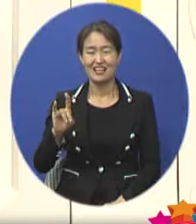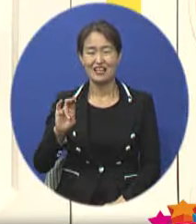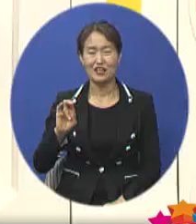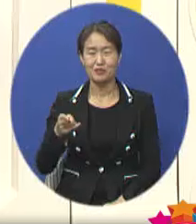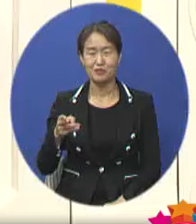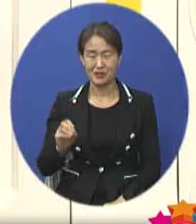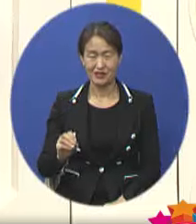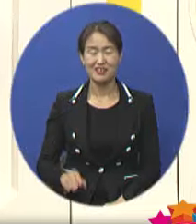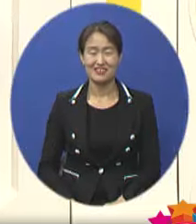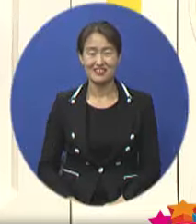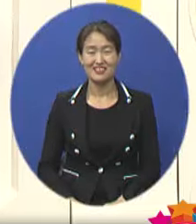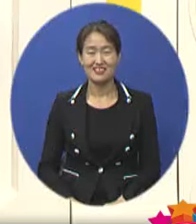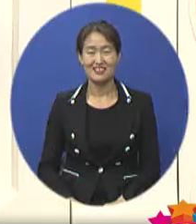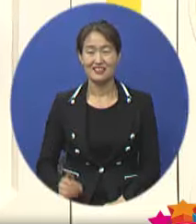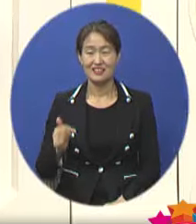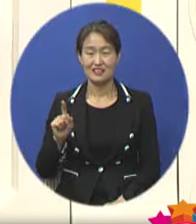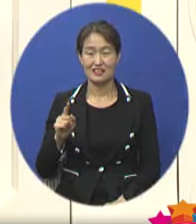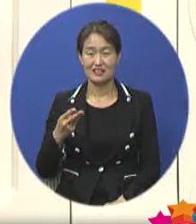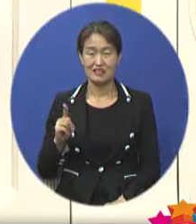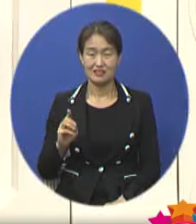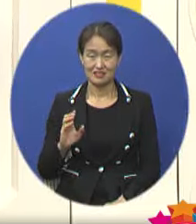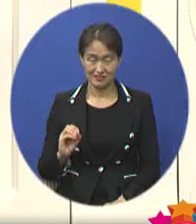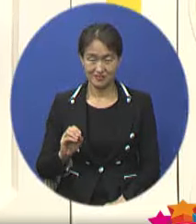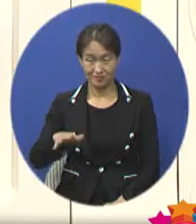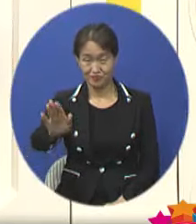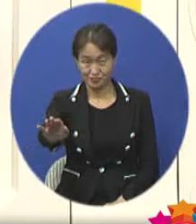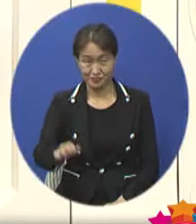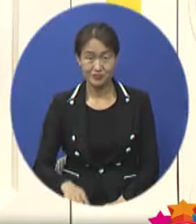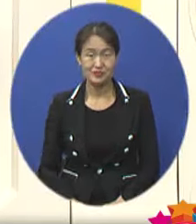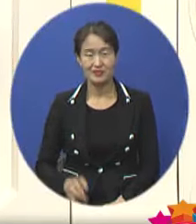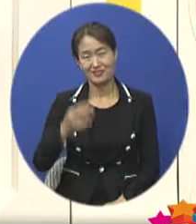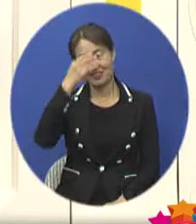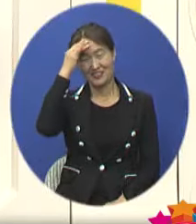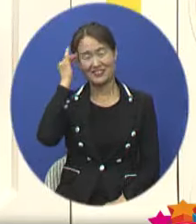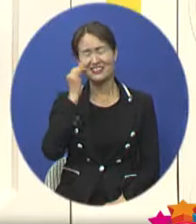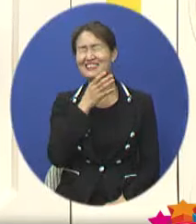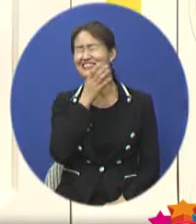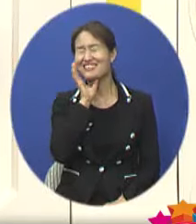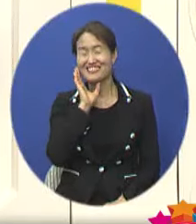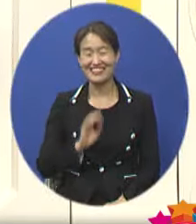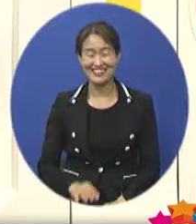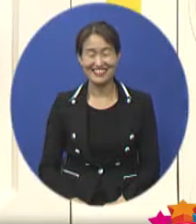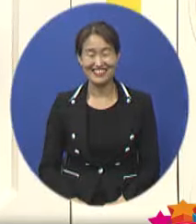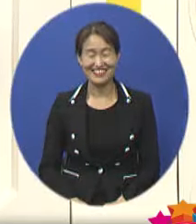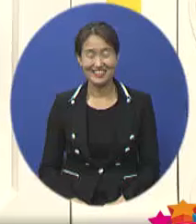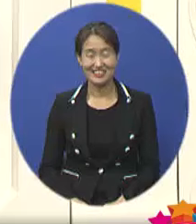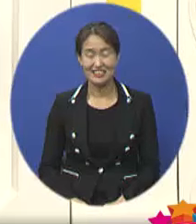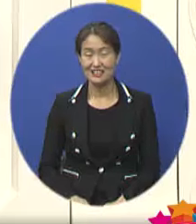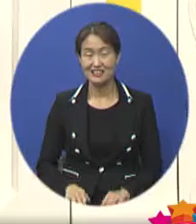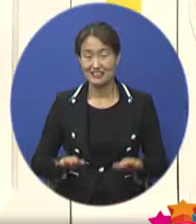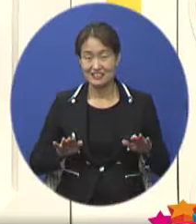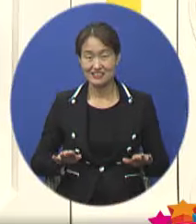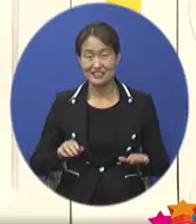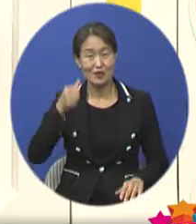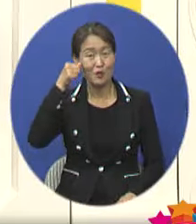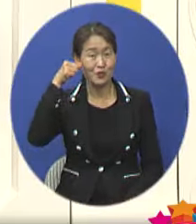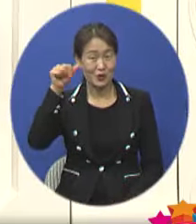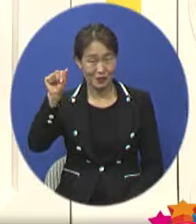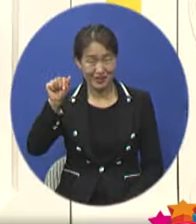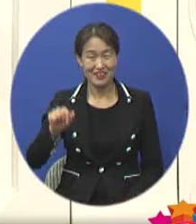하랑. 네, 하랑인데. 예, 예. 야, 하랑아. 할머니 노래자랑에 나왔어. 예. 지금 이제 5달